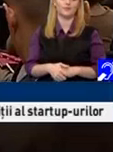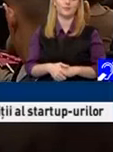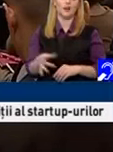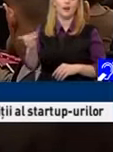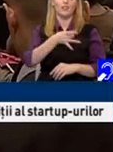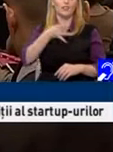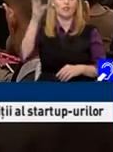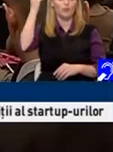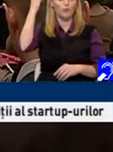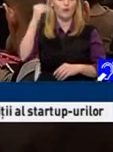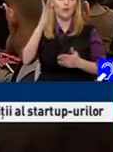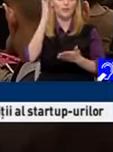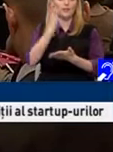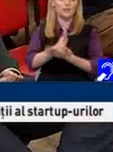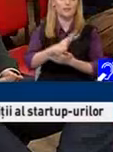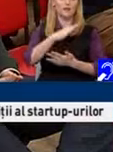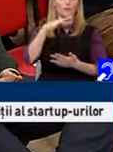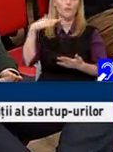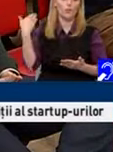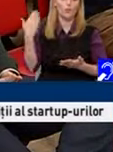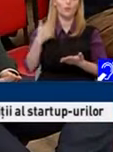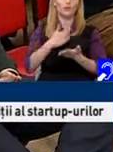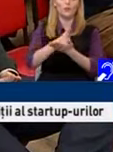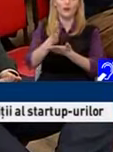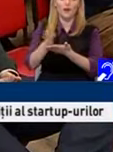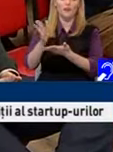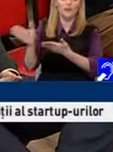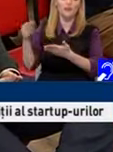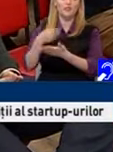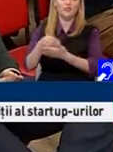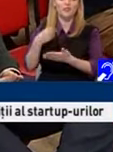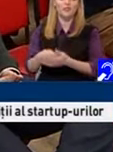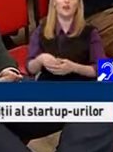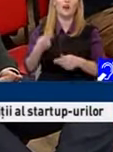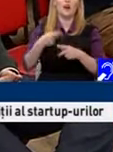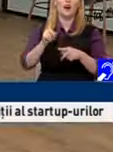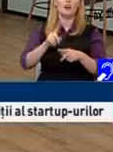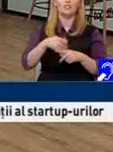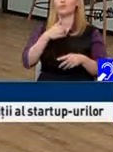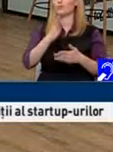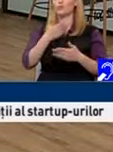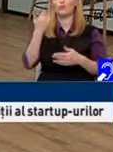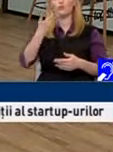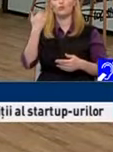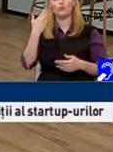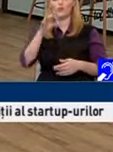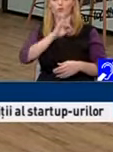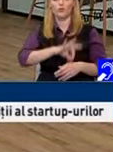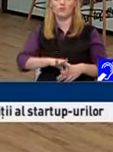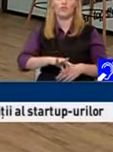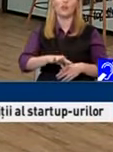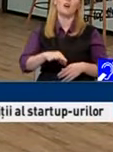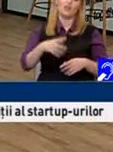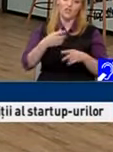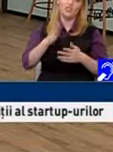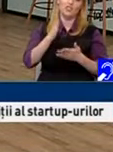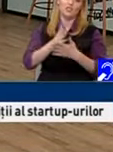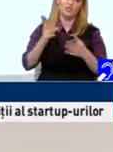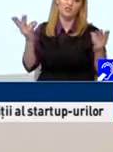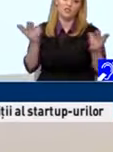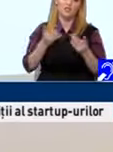În Republica Moldova există multe mecanisme de finanțare a startup-urilor, doar că acestea nu sunt ușor de accesat. De aici vine și